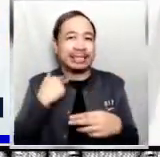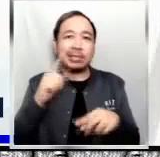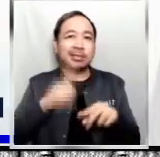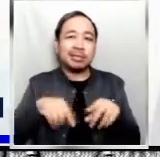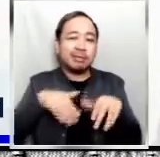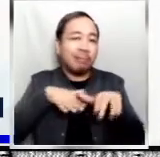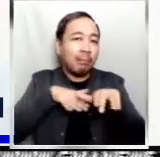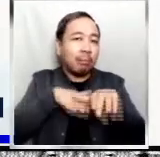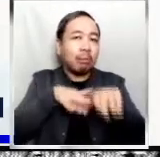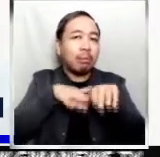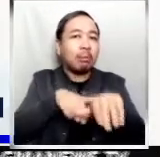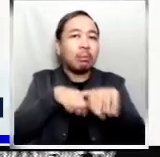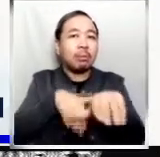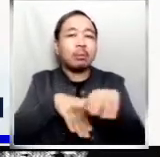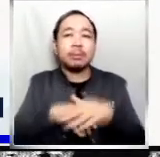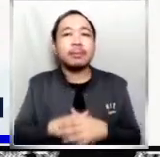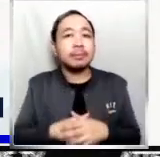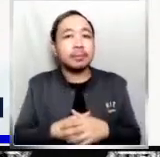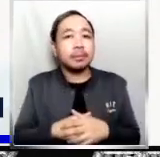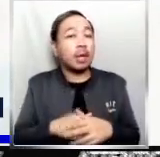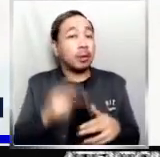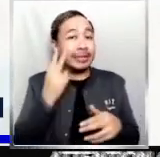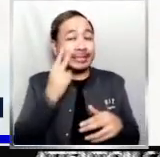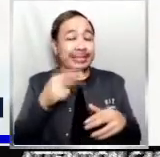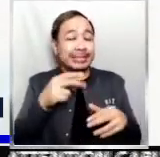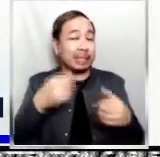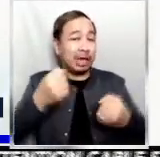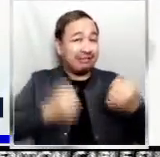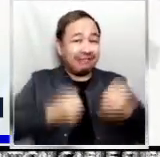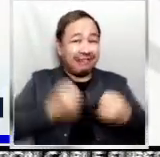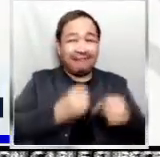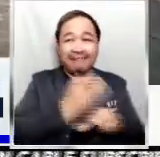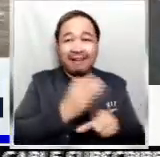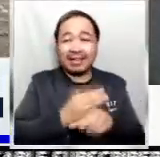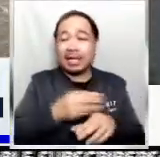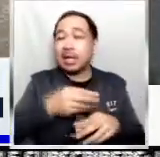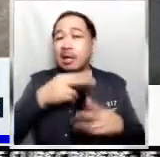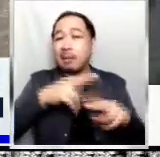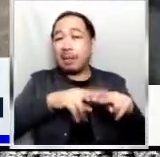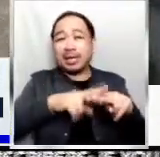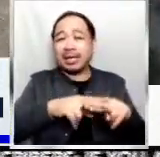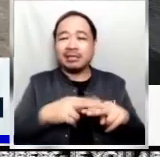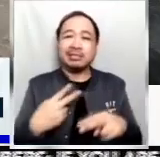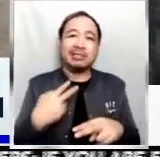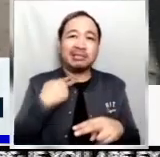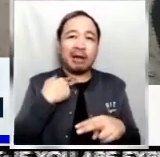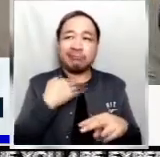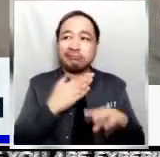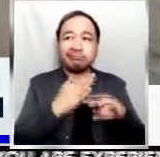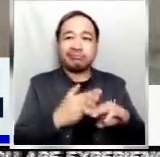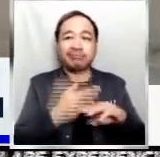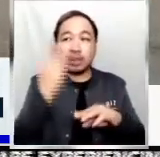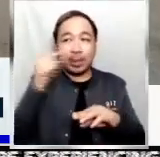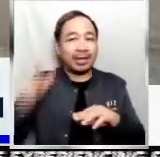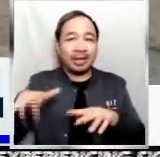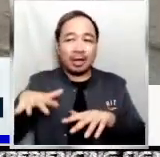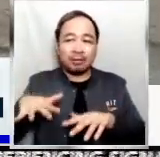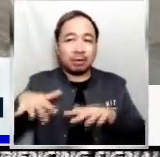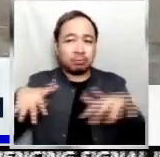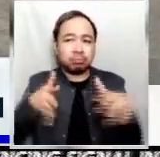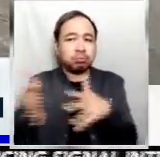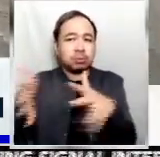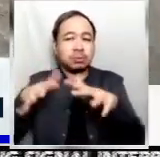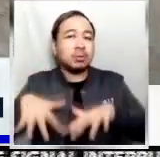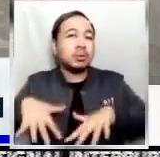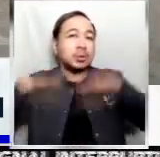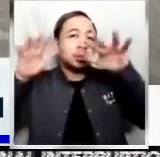Hindi rin makadaan ang mga motorista sa Pangasinan dahil sa pag-apaw ng ilog. Tumaas din ang tubig sa Chico River